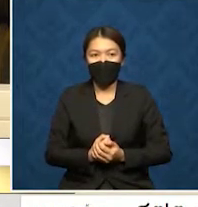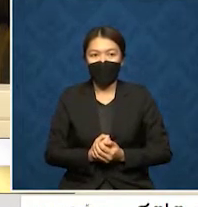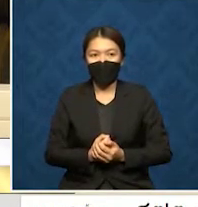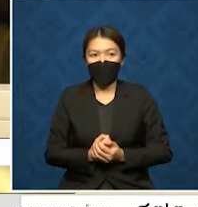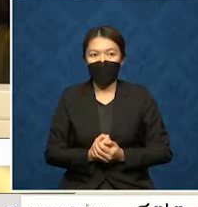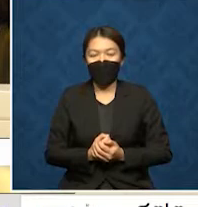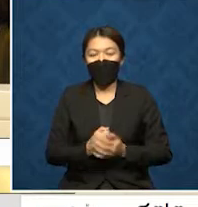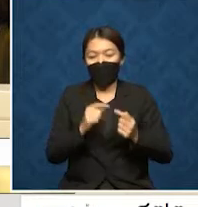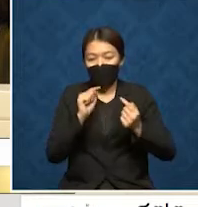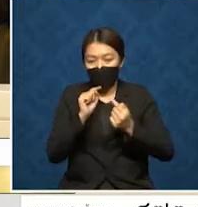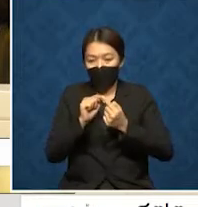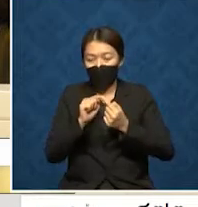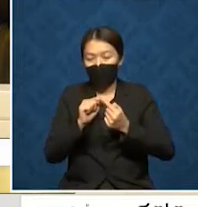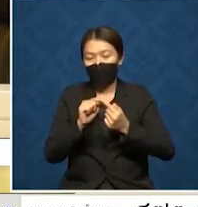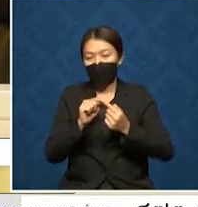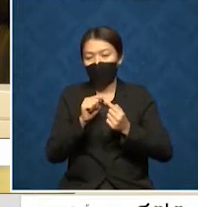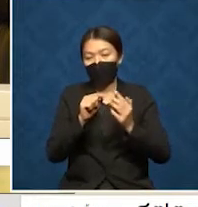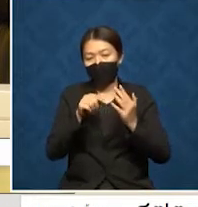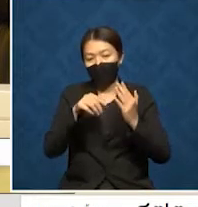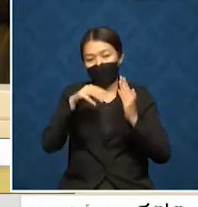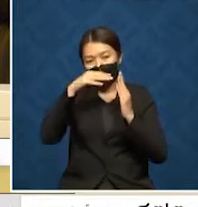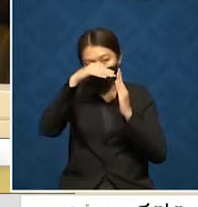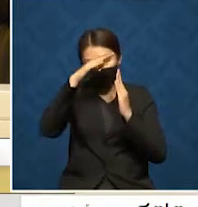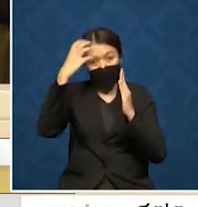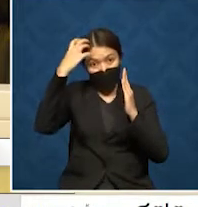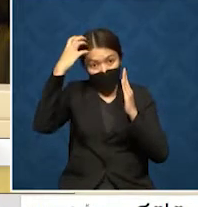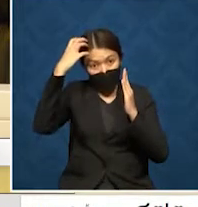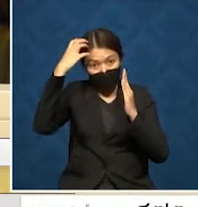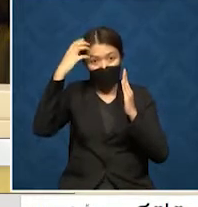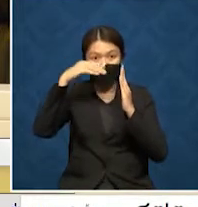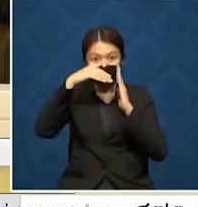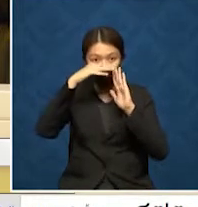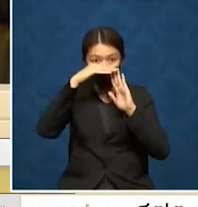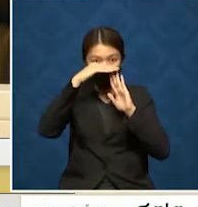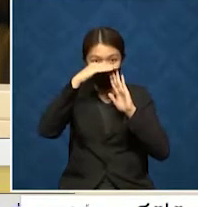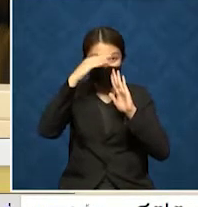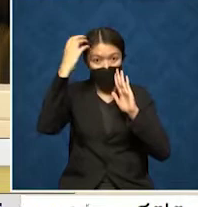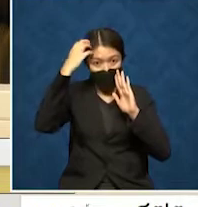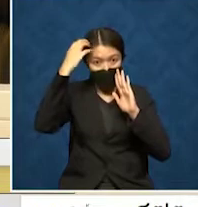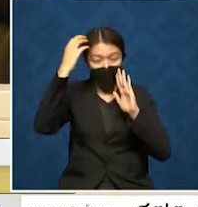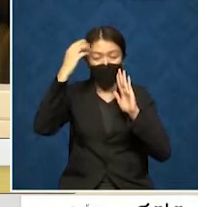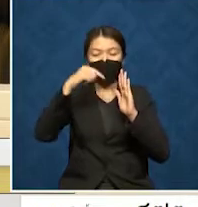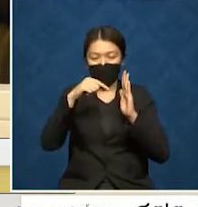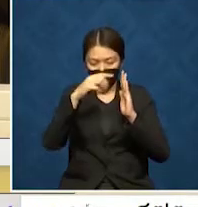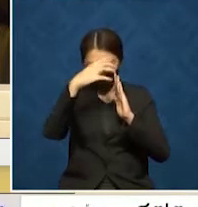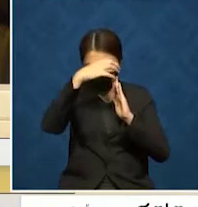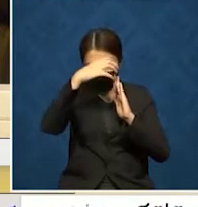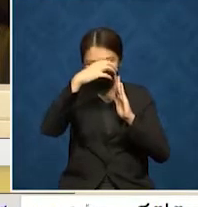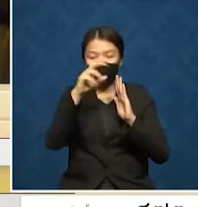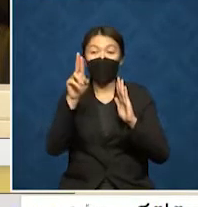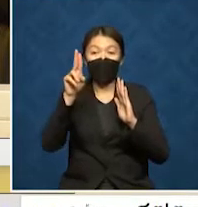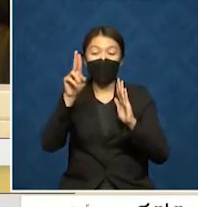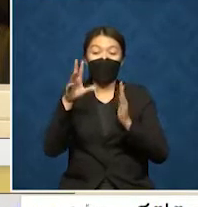ประเทศเพื่อนบ้านในลุ่มน้ำโขงของเราเป็นยังไงและในข้อมูลของ